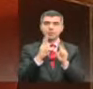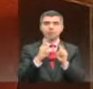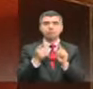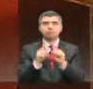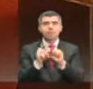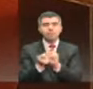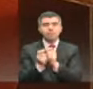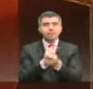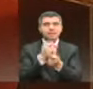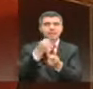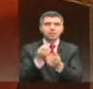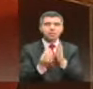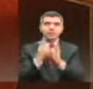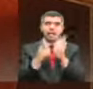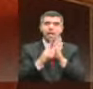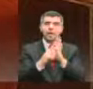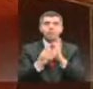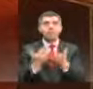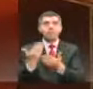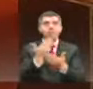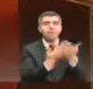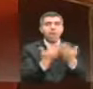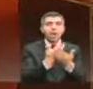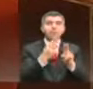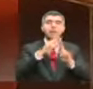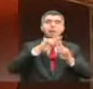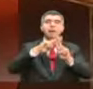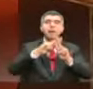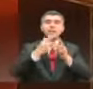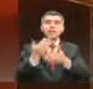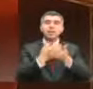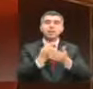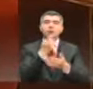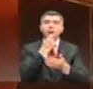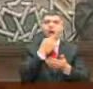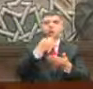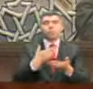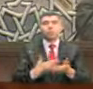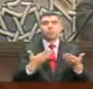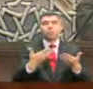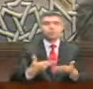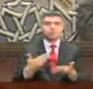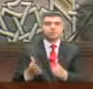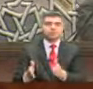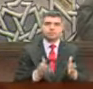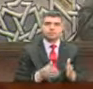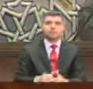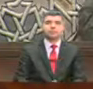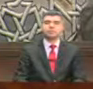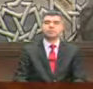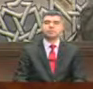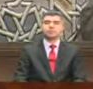الانتقالية. تنحاولوا ما أمكن مع بعض الصيادلة ونزربوا باش الأدوية تكون موجودة. السيد الوزير، تعقيب السيد النائب، تفضل.